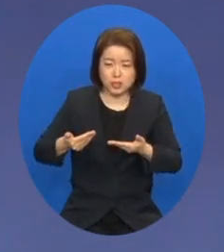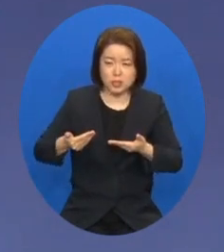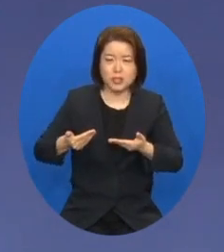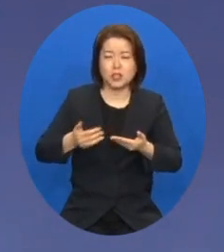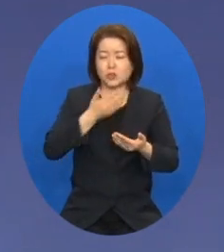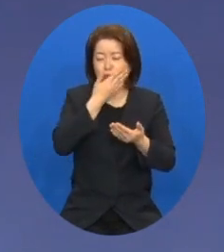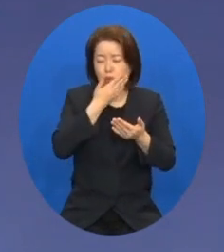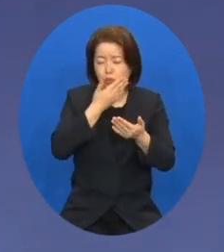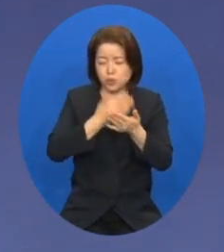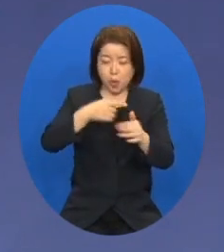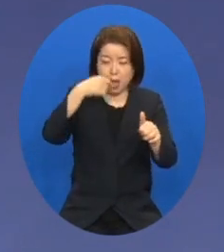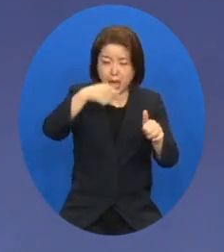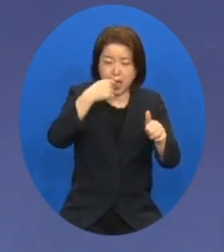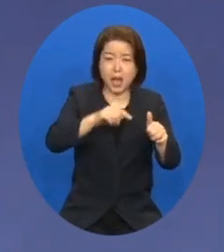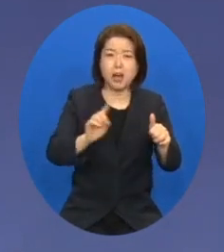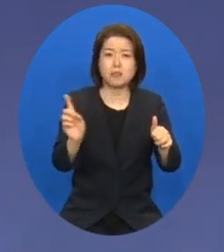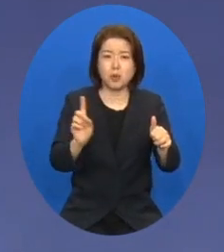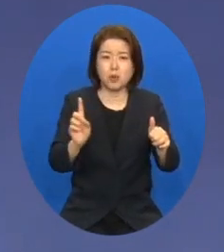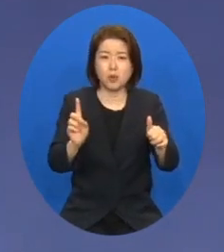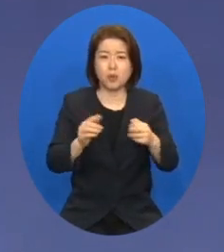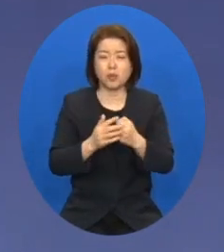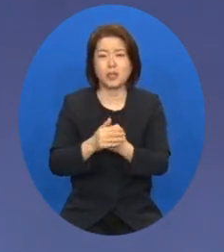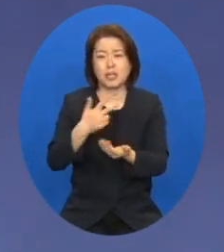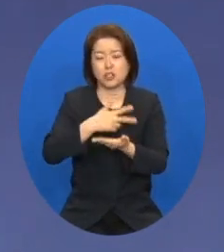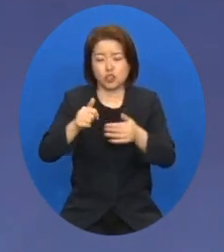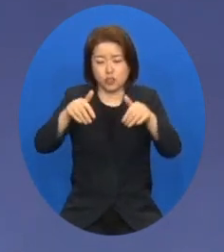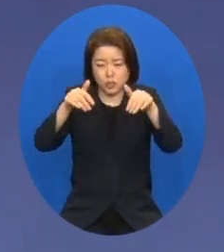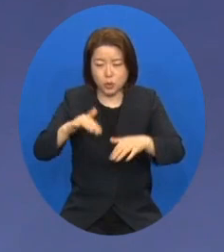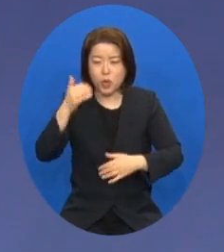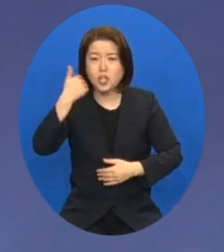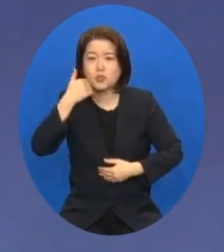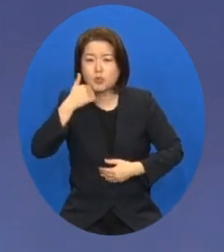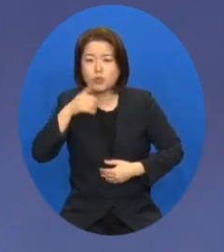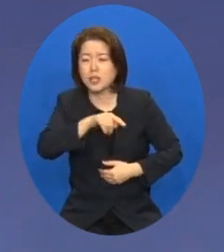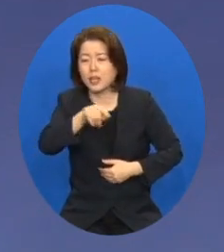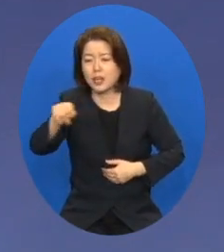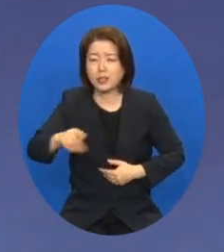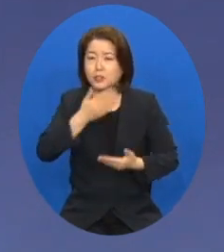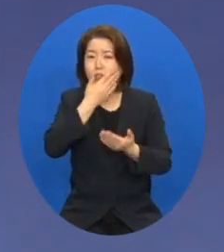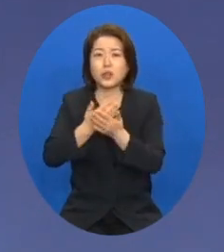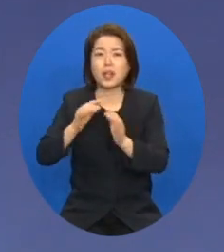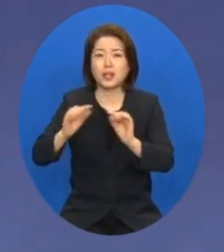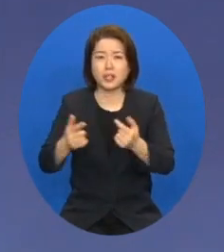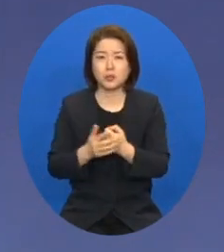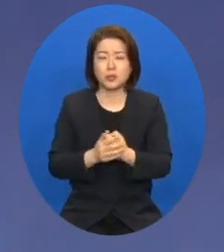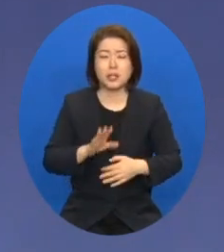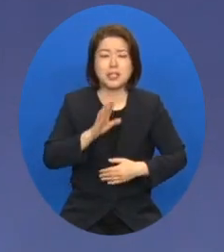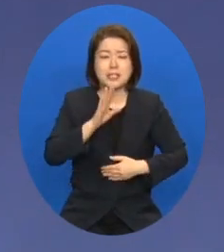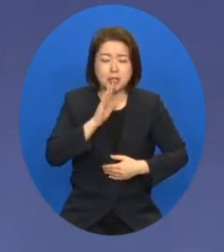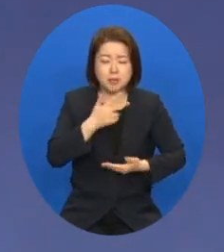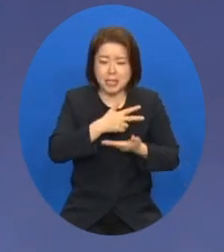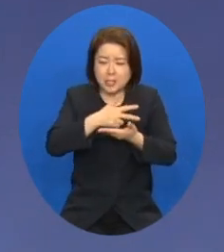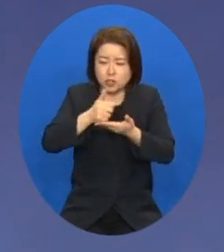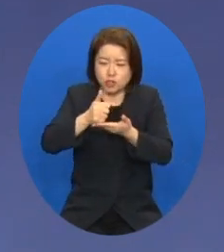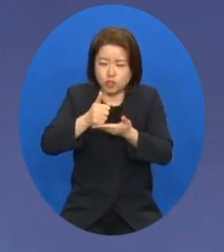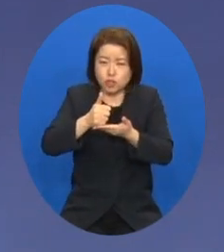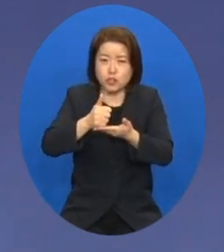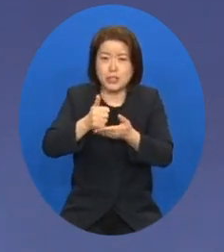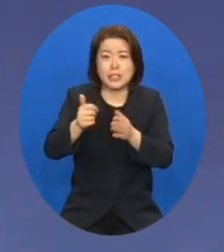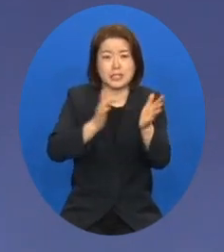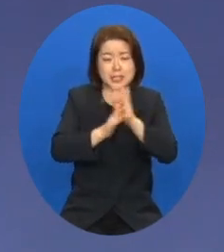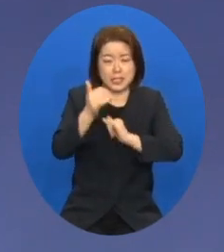교훈 은 주위에 종의 누구냐 가 중요한 게 아니고 정말 주인 되시는 예수 니